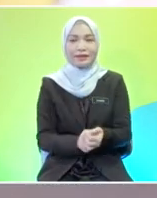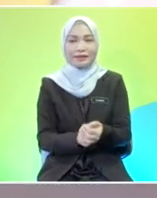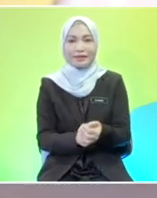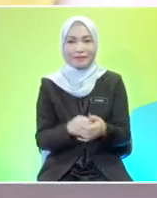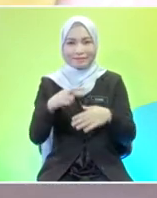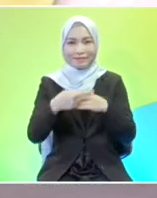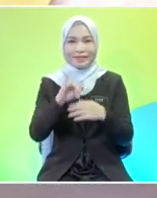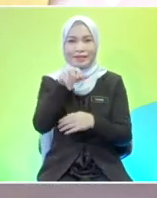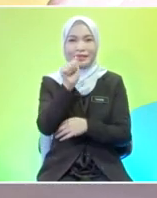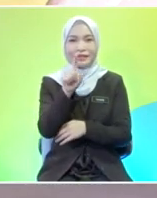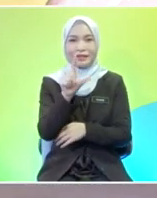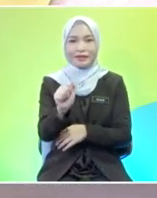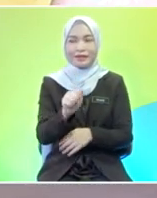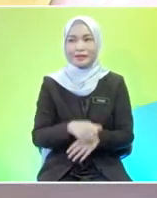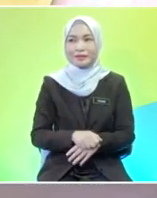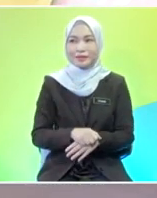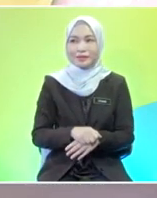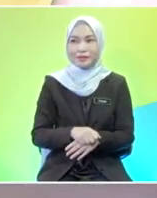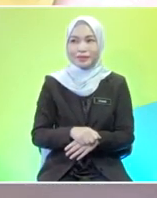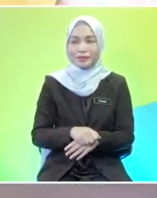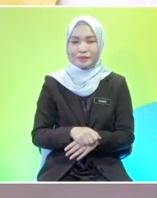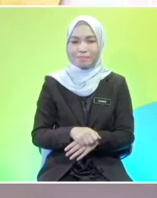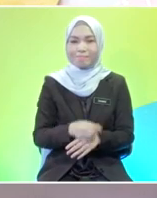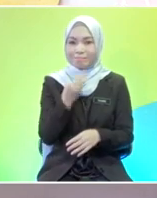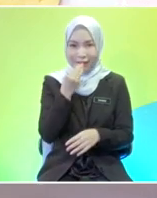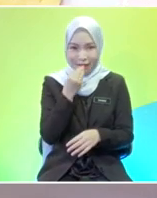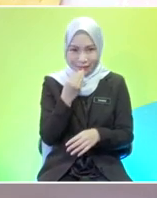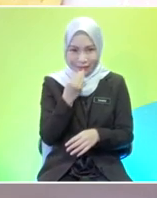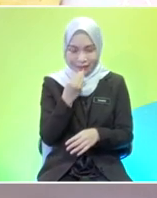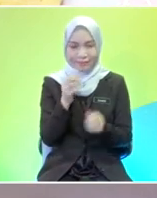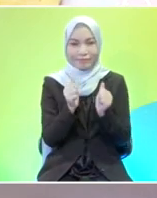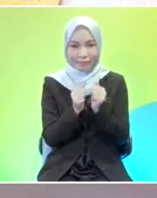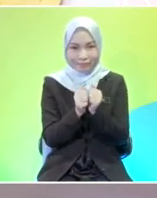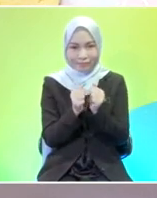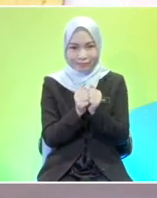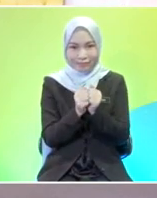jalan ini istilahnya kita makan bersama Apa itu dengan kuah